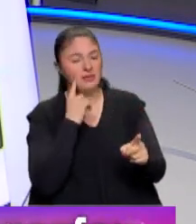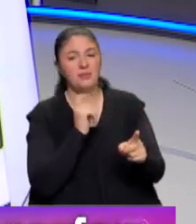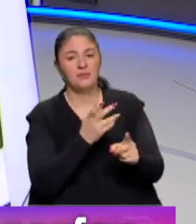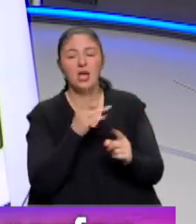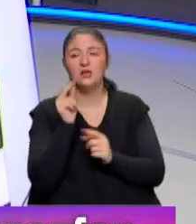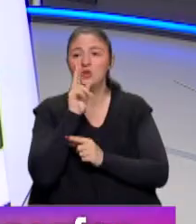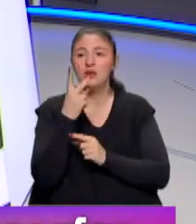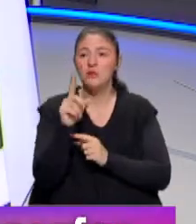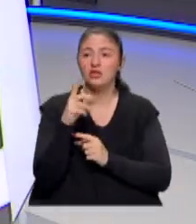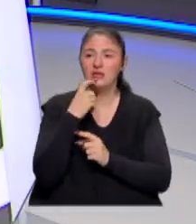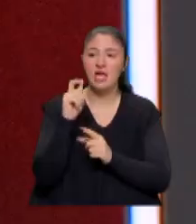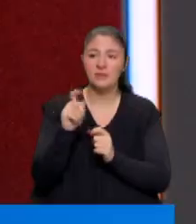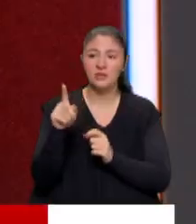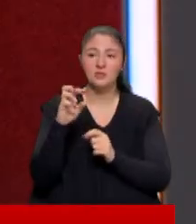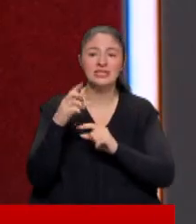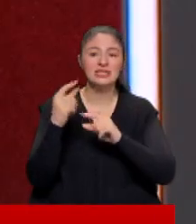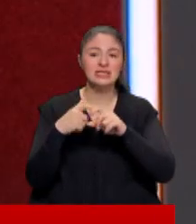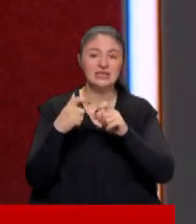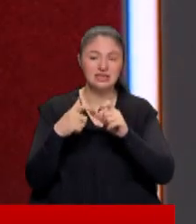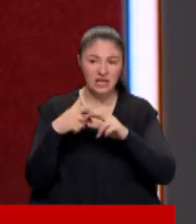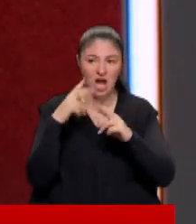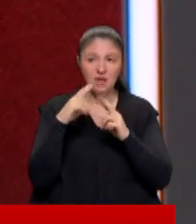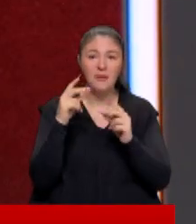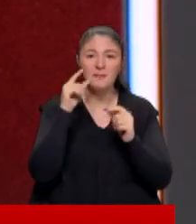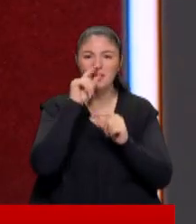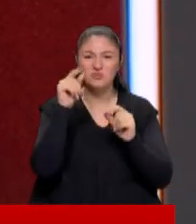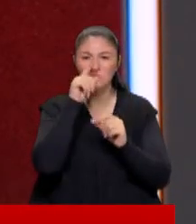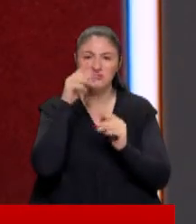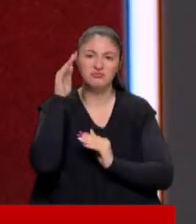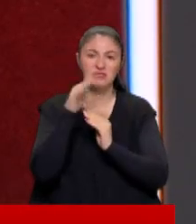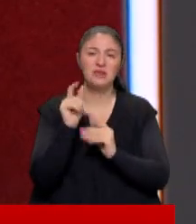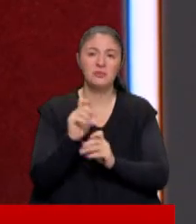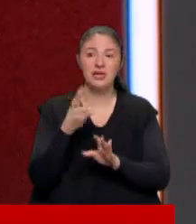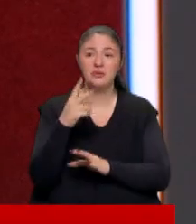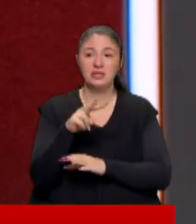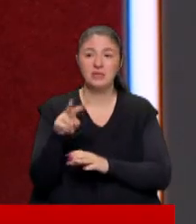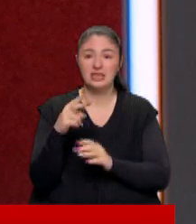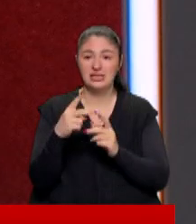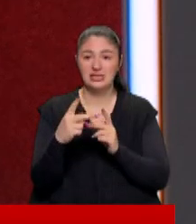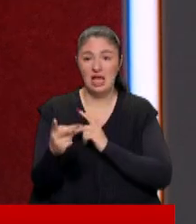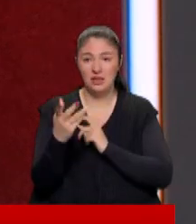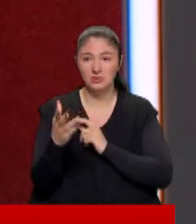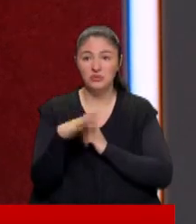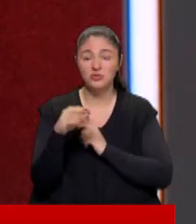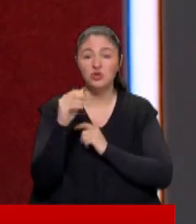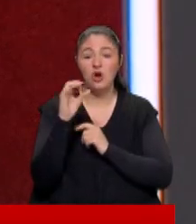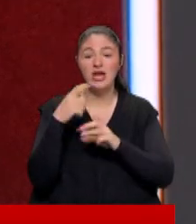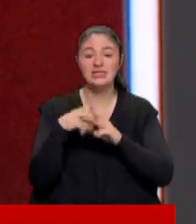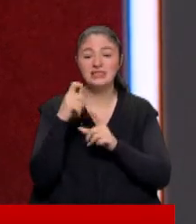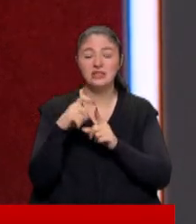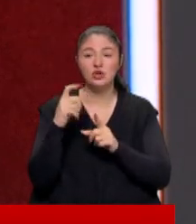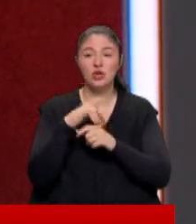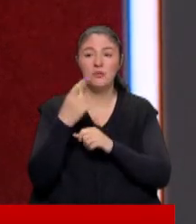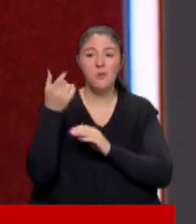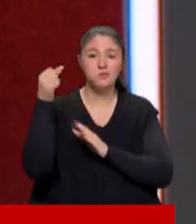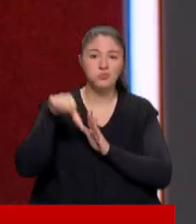dinleyelim. En son 2018'de yapılmıştı PISA araştırması. Pandemi nedeniyle yapılamamıştı, ara verilmişti ve 2022 sıralamasında tüm OECD ülkelerinde aslında bir